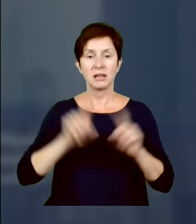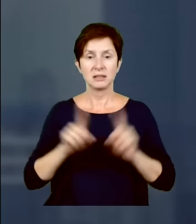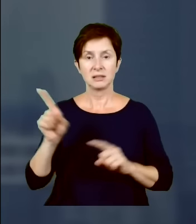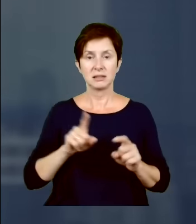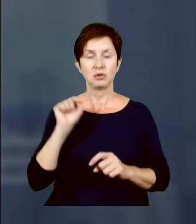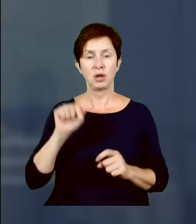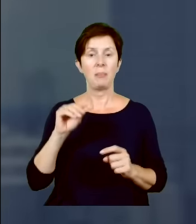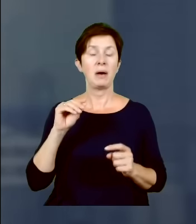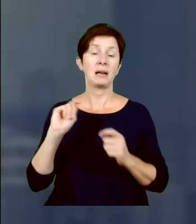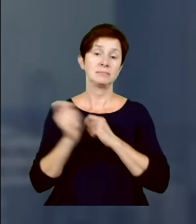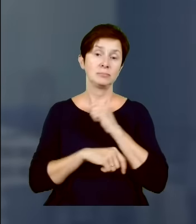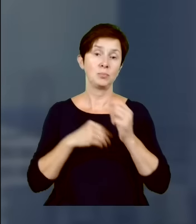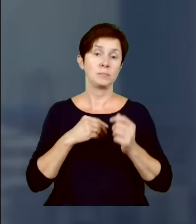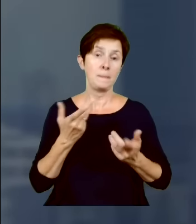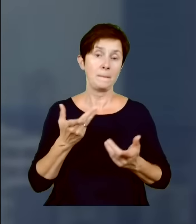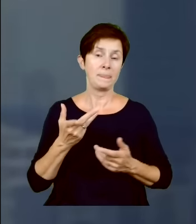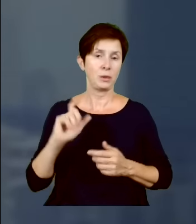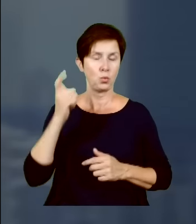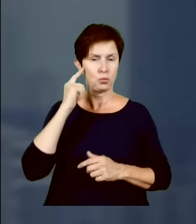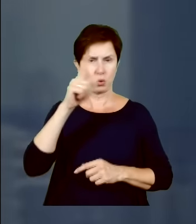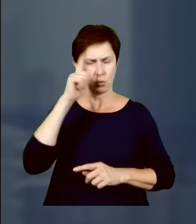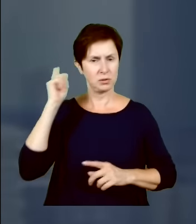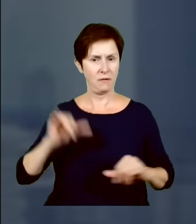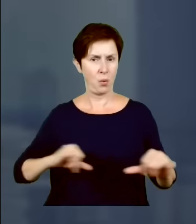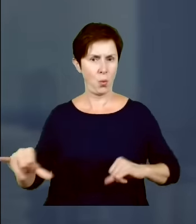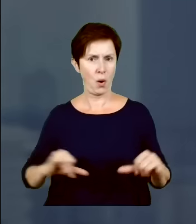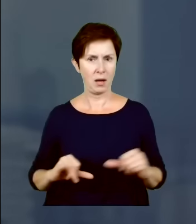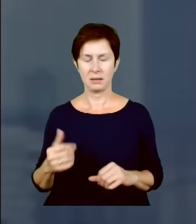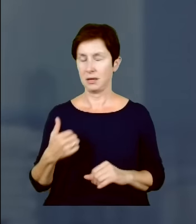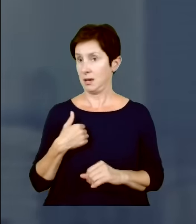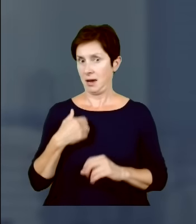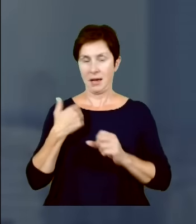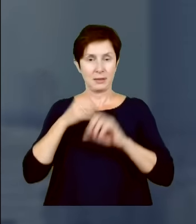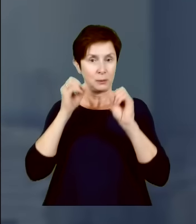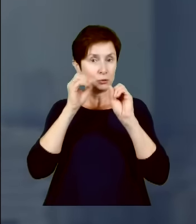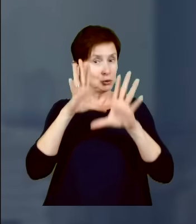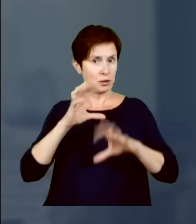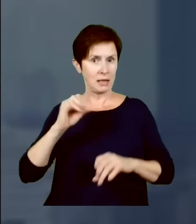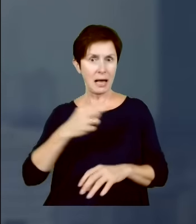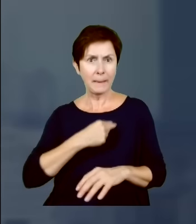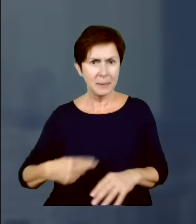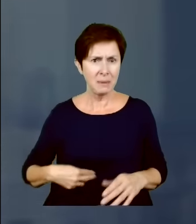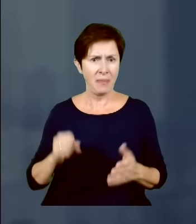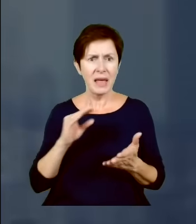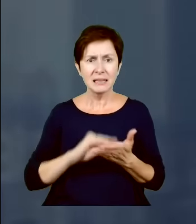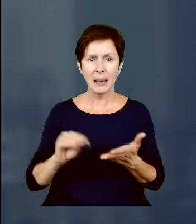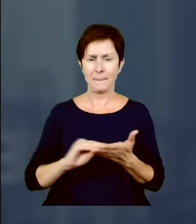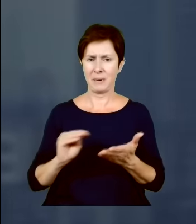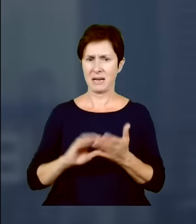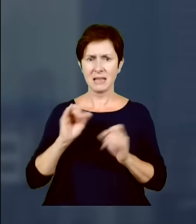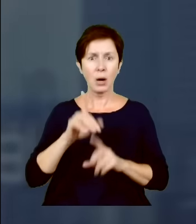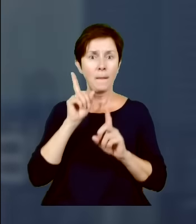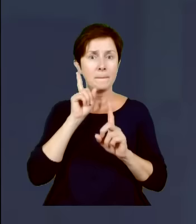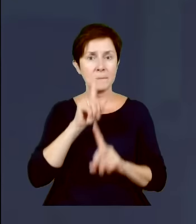w szczególności ludzi władzy No po prostu Jestem zdumiona że premier napisał to że taką prawdę odkrył